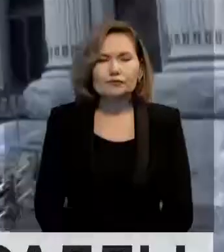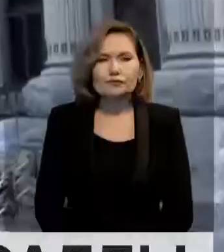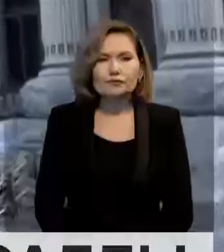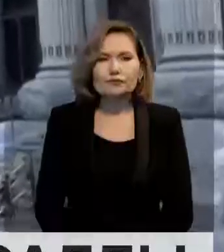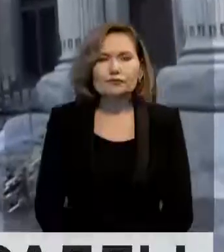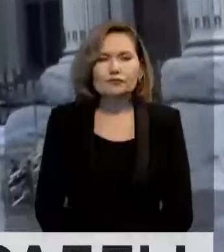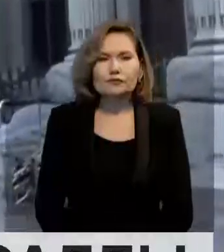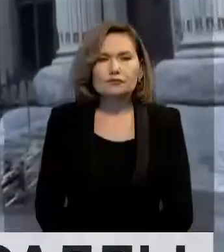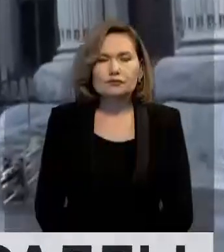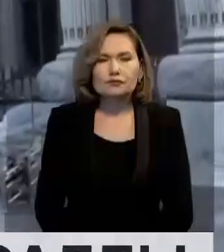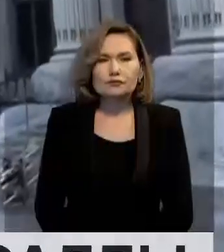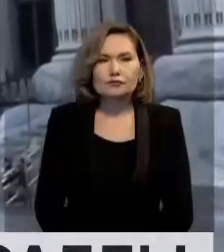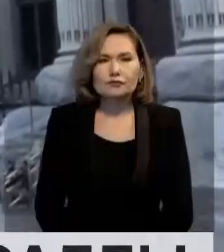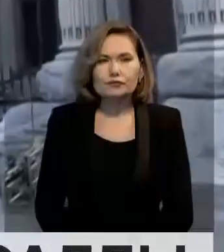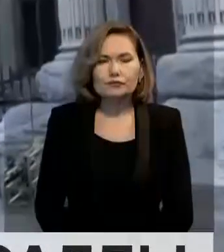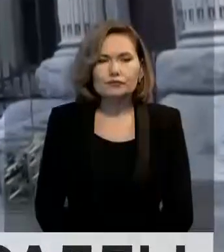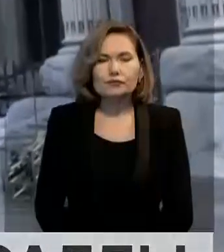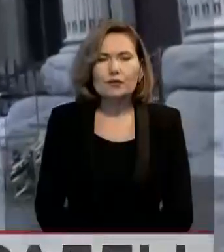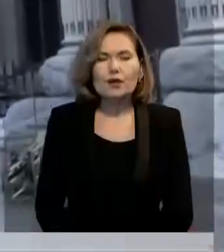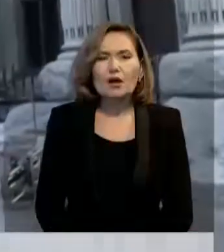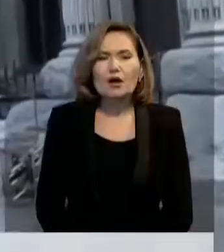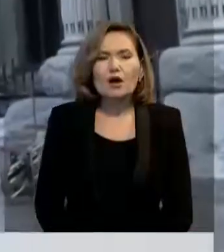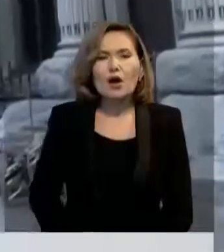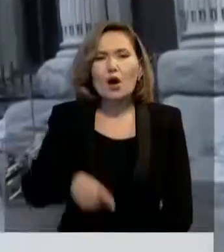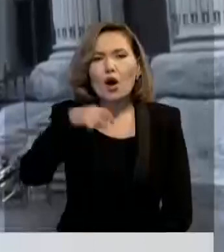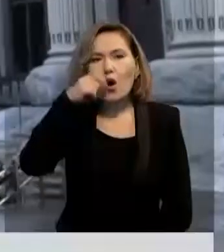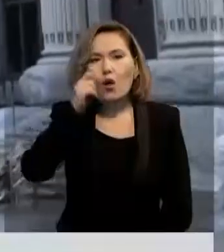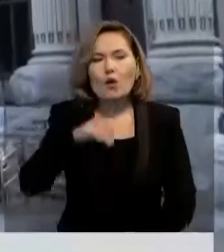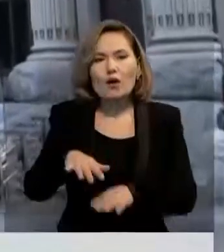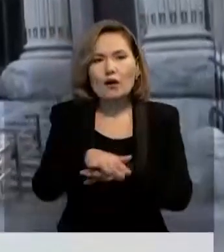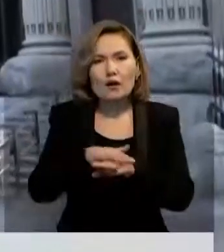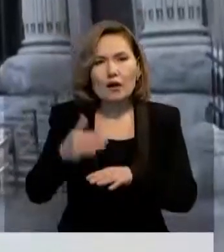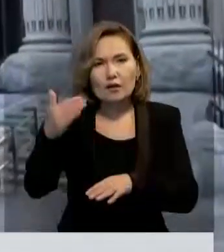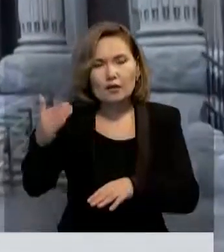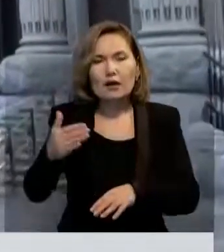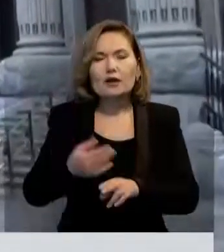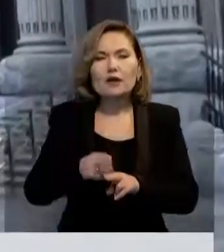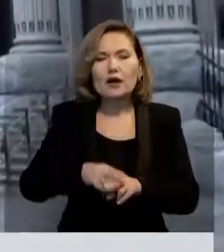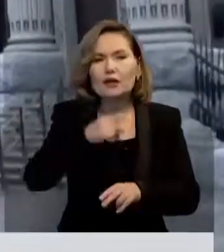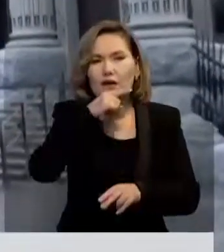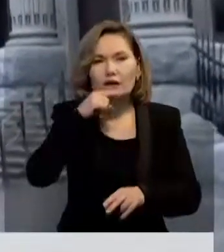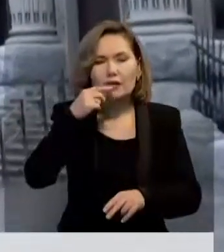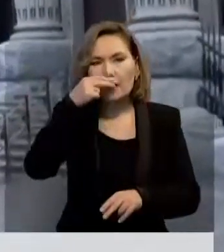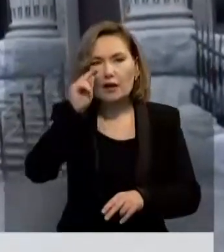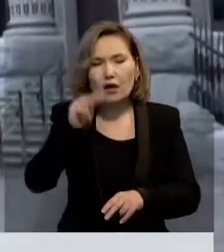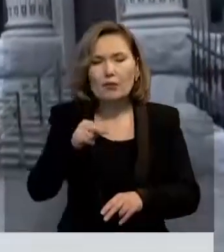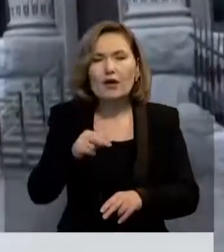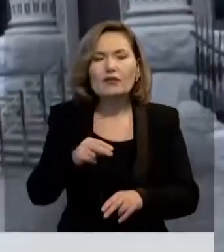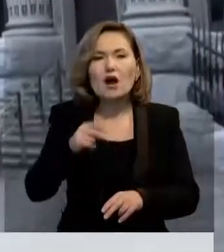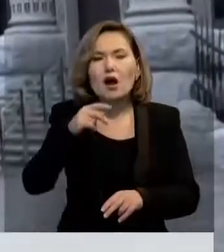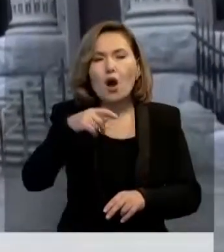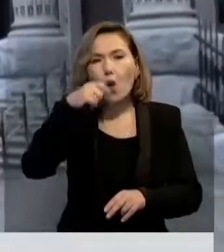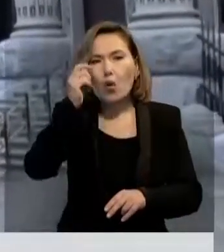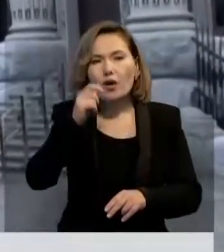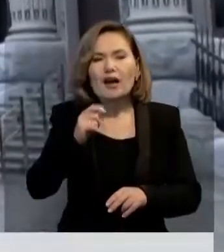Украинцы, украинки. Ранок важкий. Украиналықтар, бұл ланкестердің ісі. Ондаған зымыраны шорт, елдегі энергетикалық нысандар